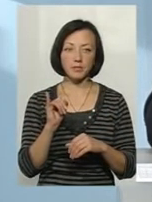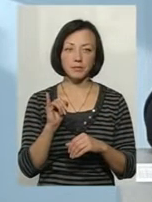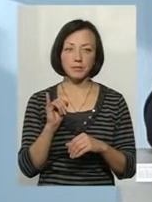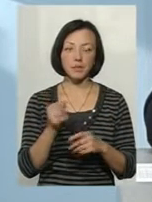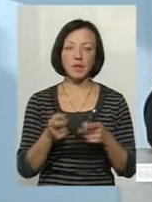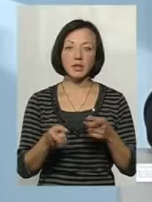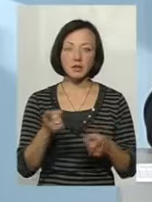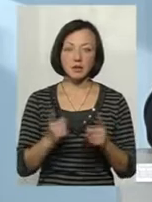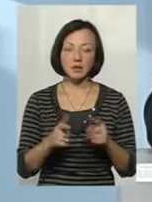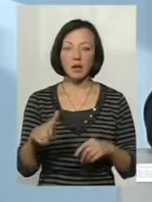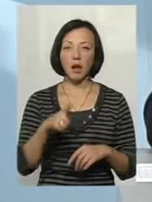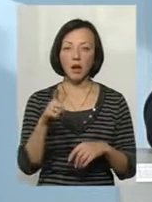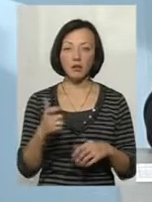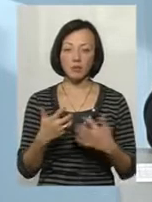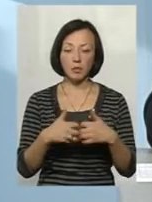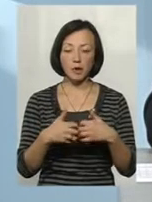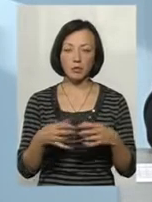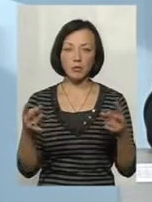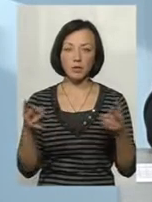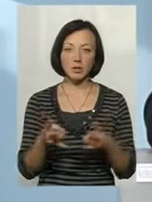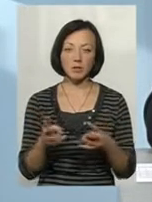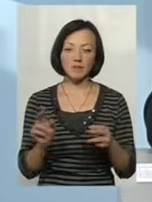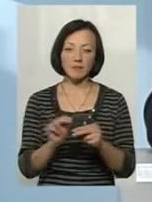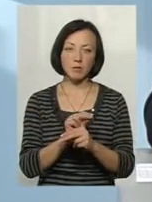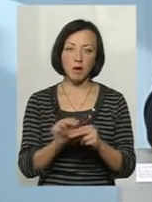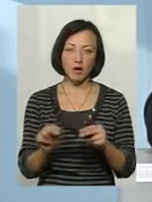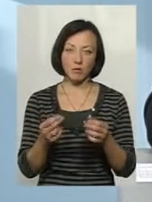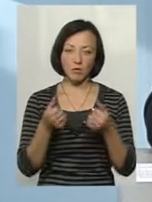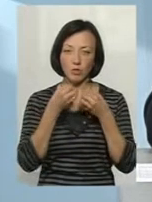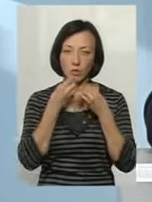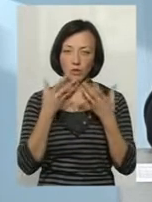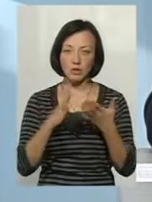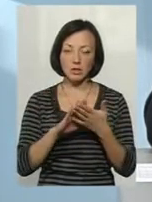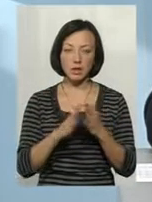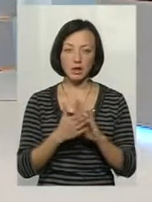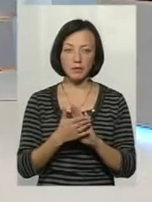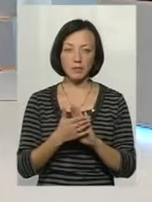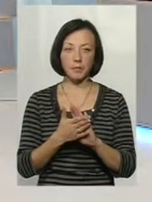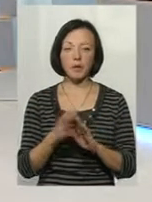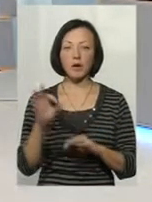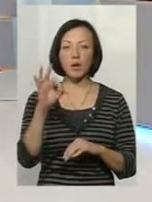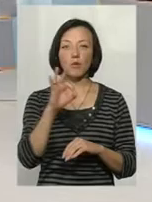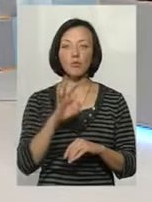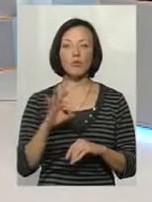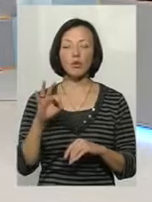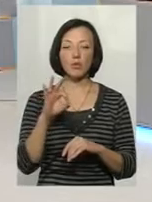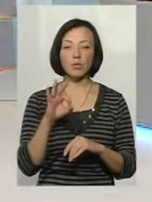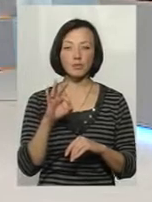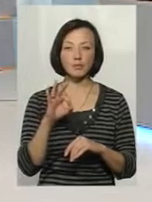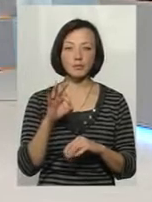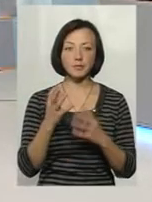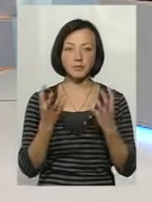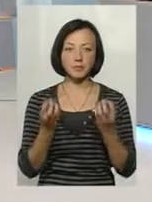звісно, газові приводи потрібно тримати в справному стані. Леоніде Михайловичу. Відносно, секундочку, відносно